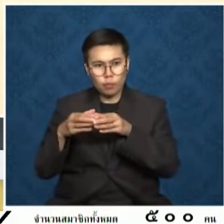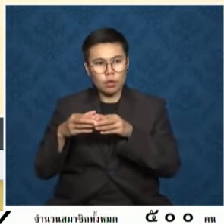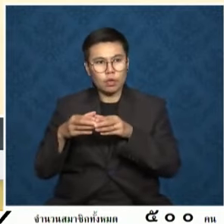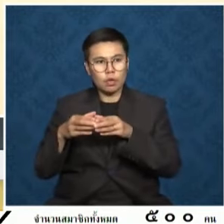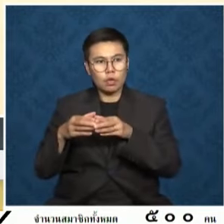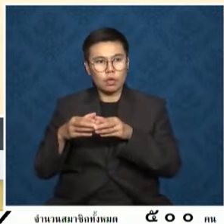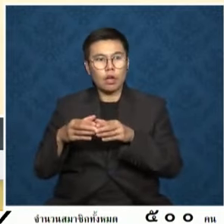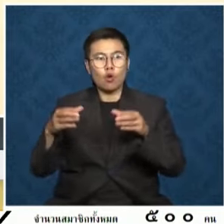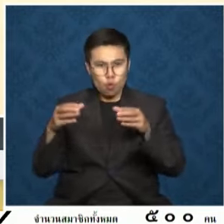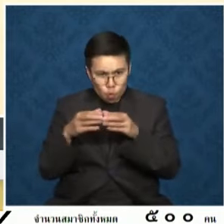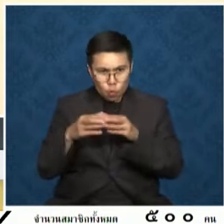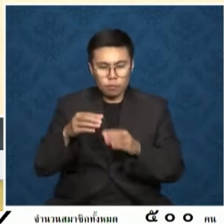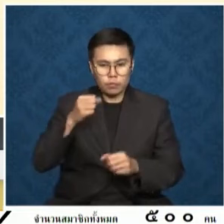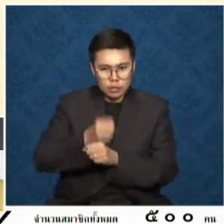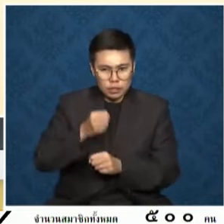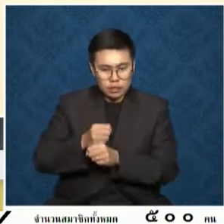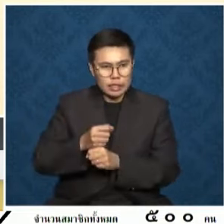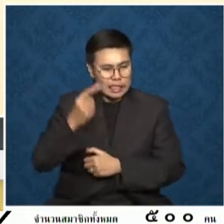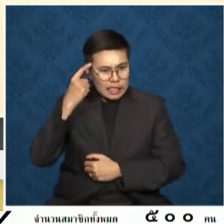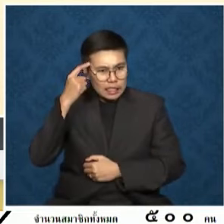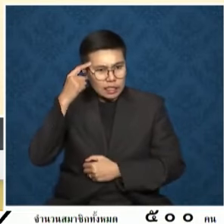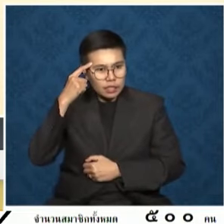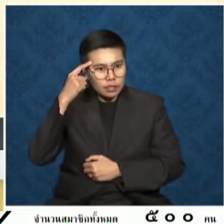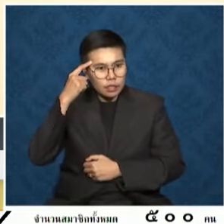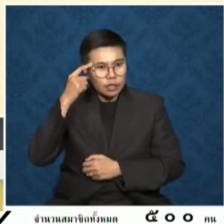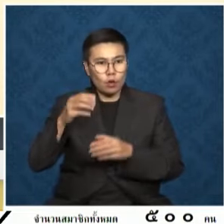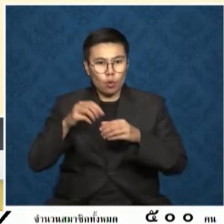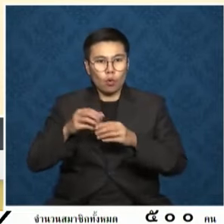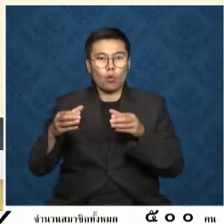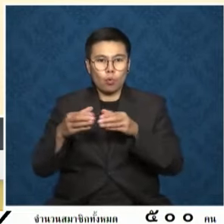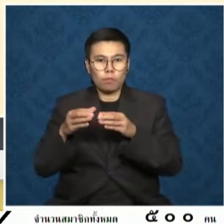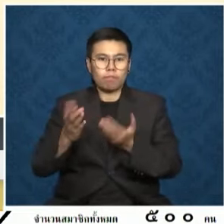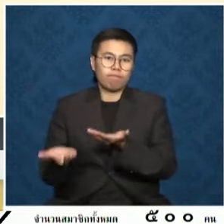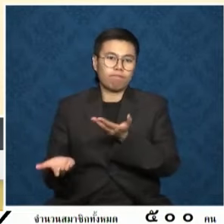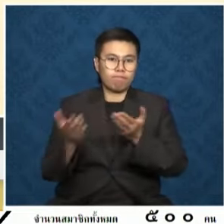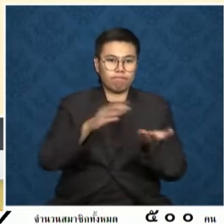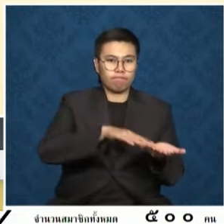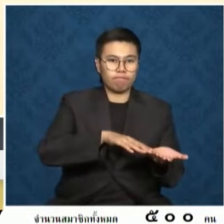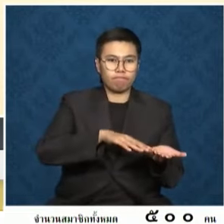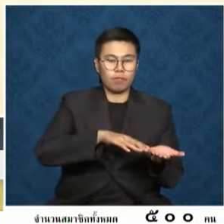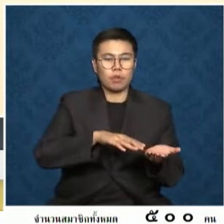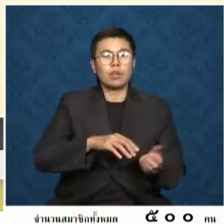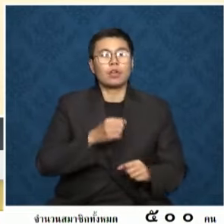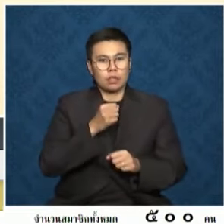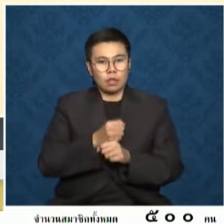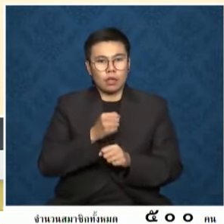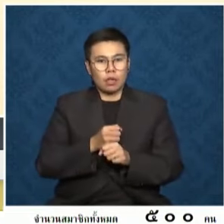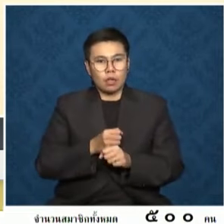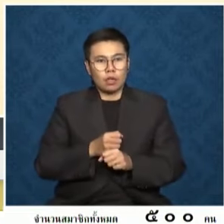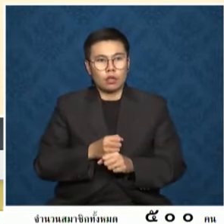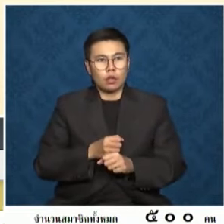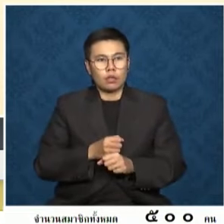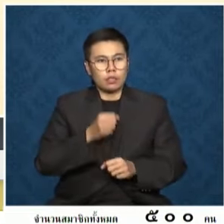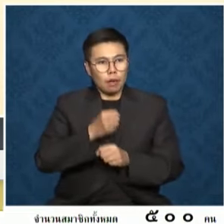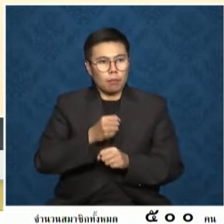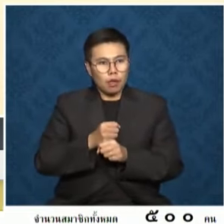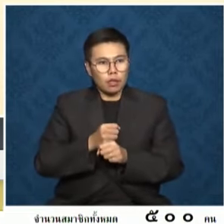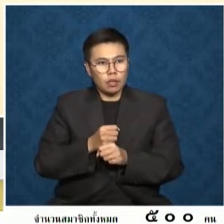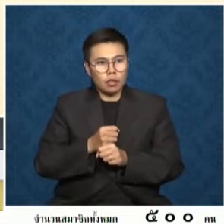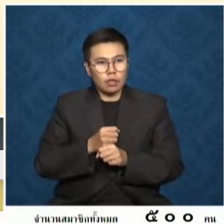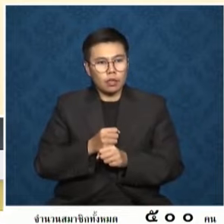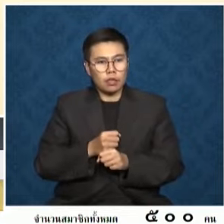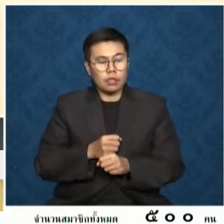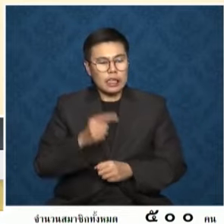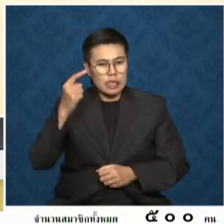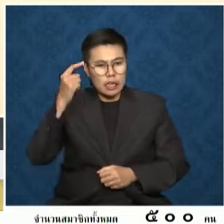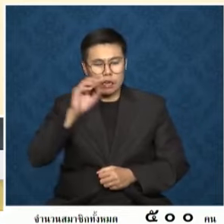มันมีขบวนการในประเทศนี้ที่จะล้มล้างที่จะบั่นทอนอย่าพูดว่